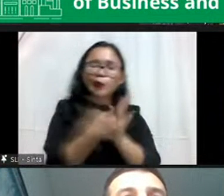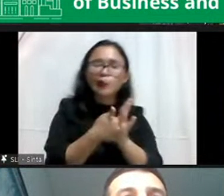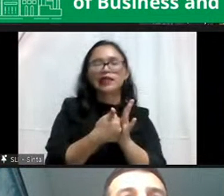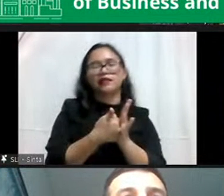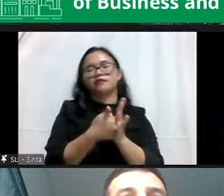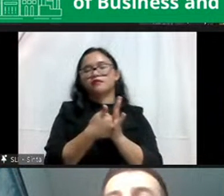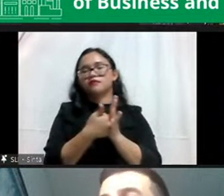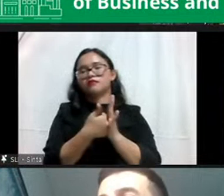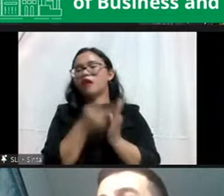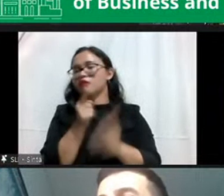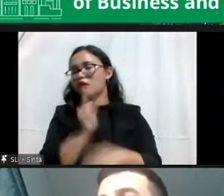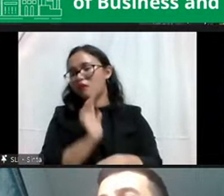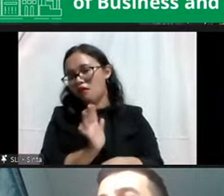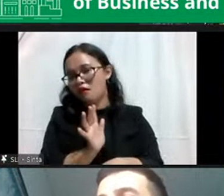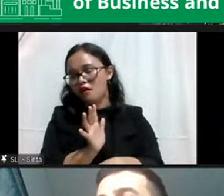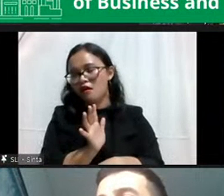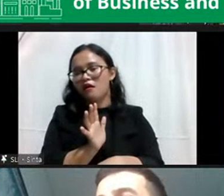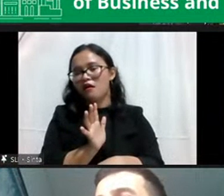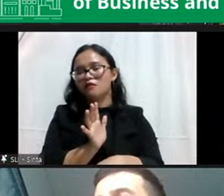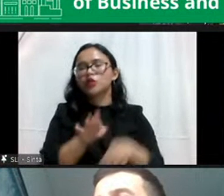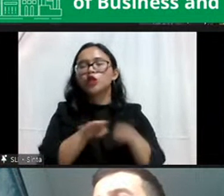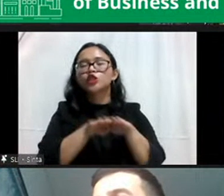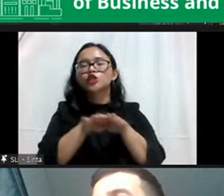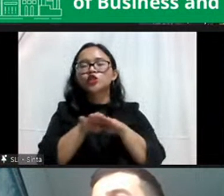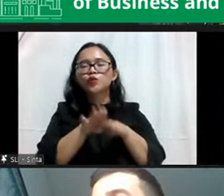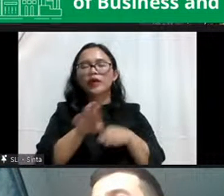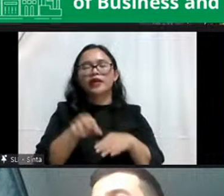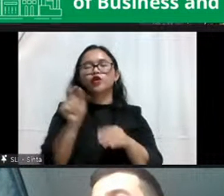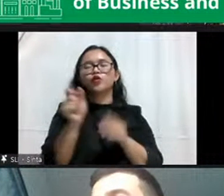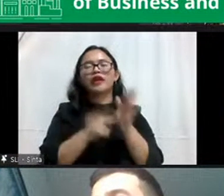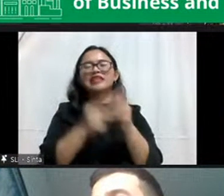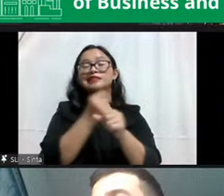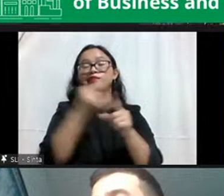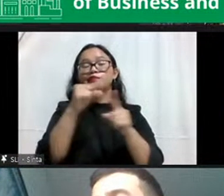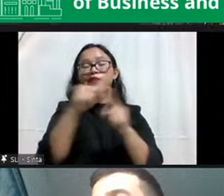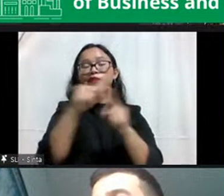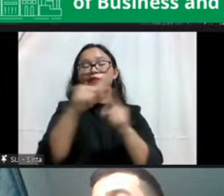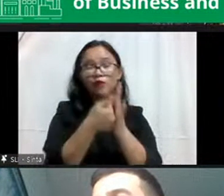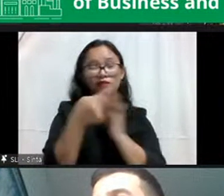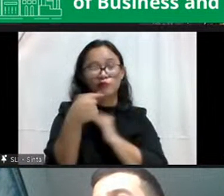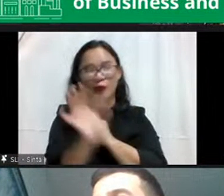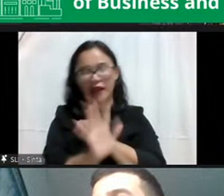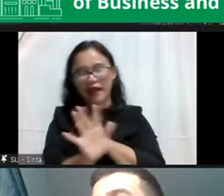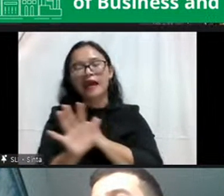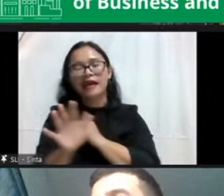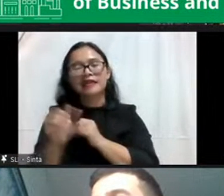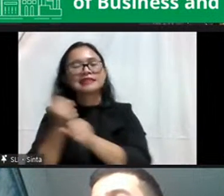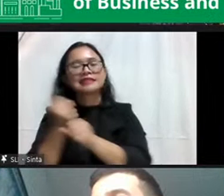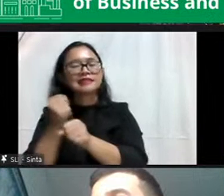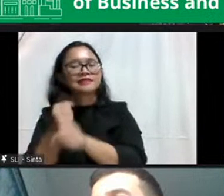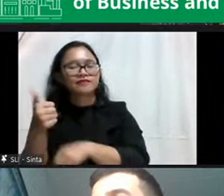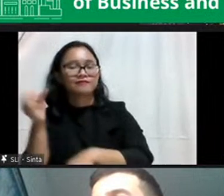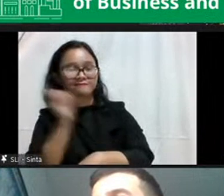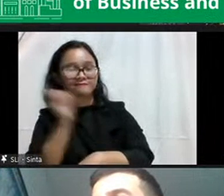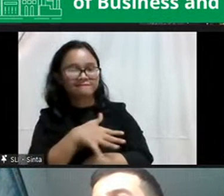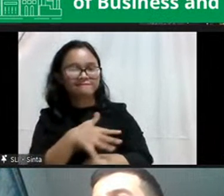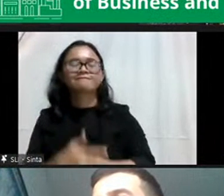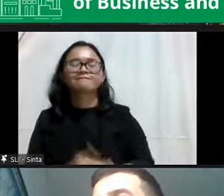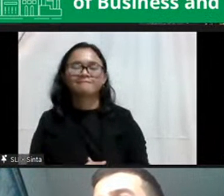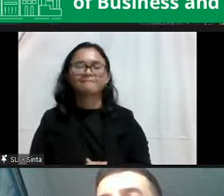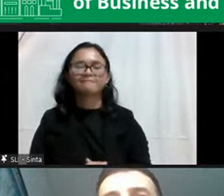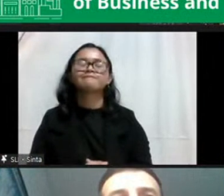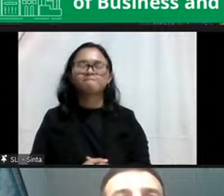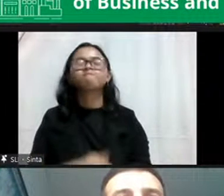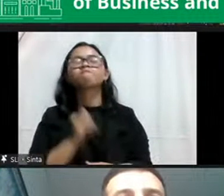tuntas sesuai dengan yang diatur dalam unungp silakan Anda masih mute Ibu